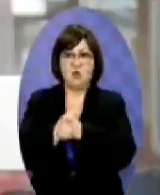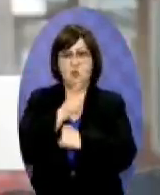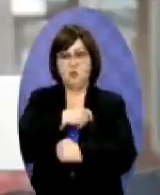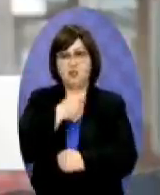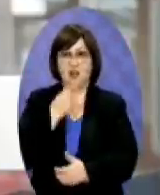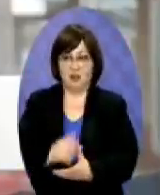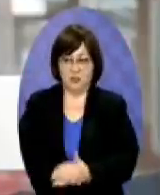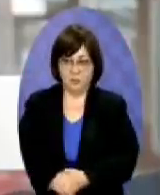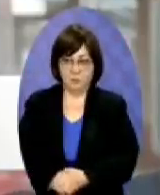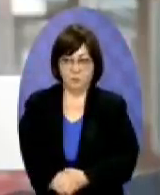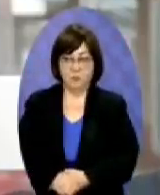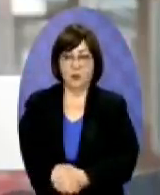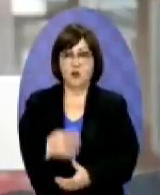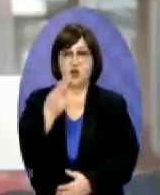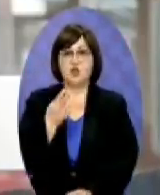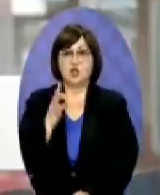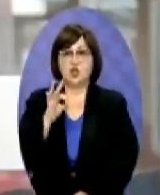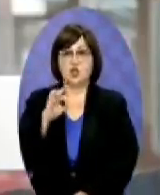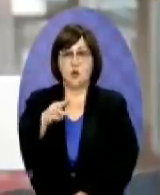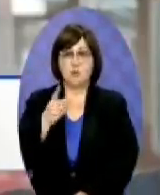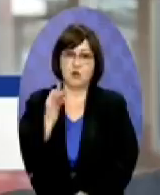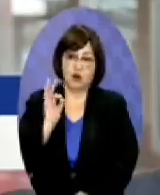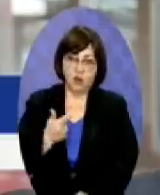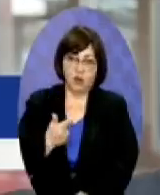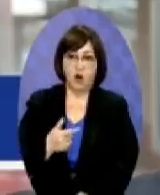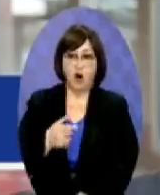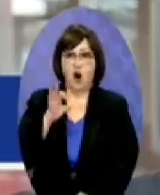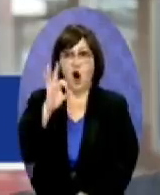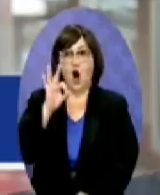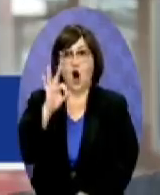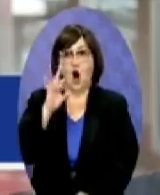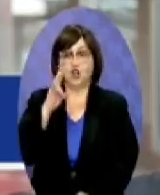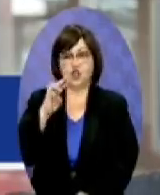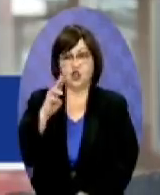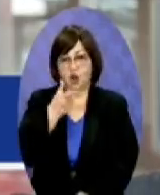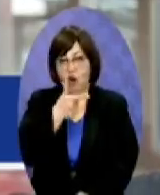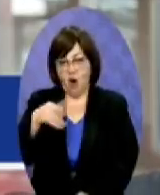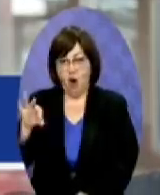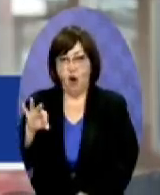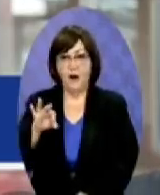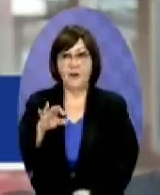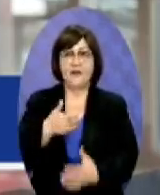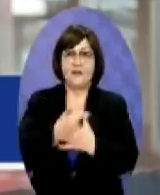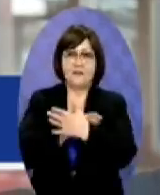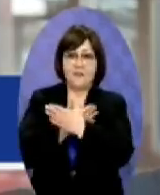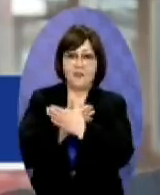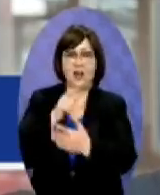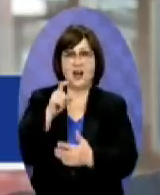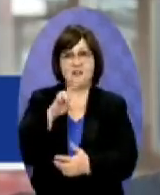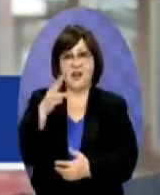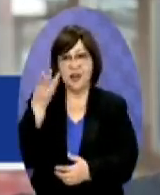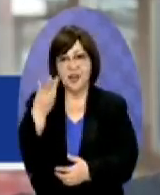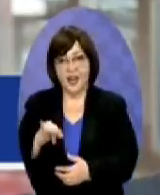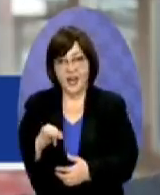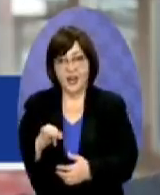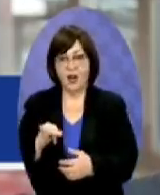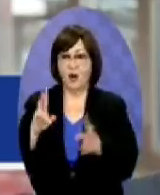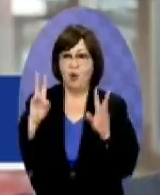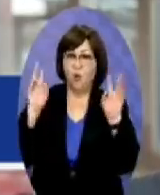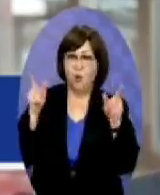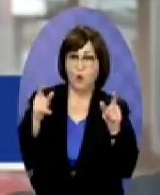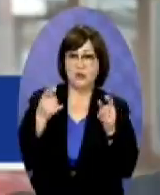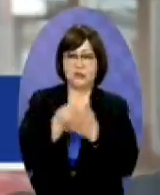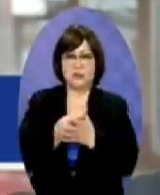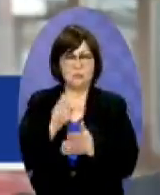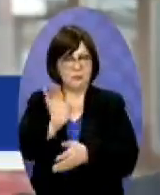нар чинь цомирлог оншилгоо гээд ирвэхээ гээд ийм өгнүүд дээр ерөнхийдөө ингэж шавж энэ ингэж тэгж үчин цээж үчид чээгэр үчин гээд